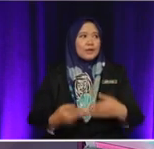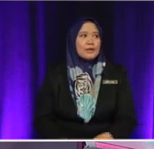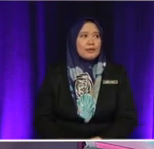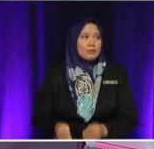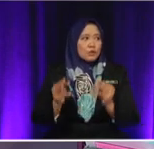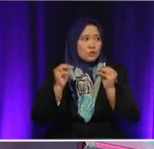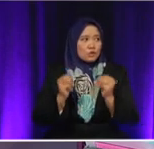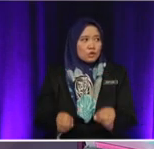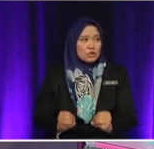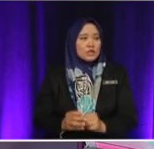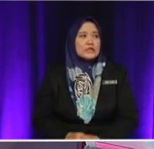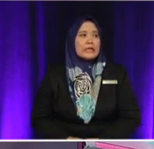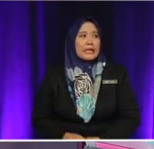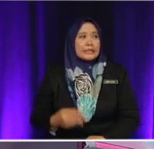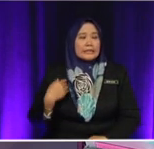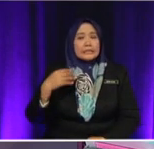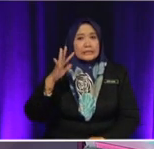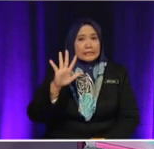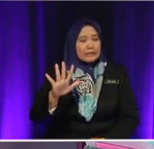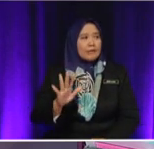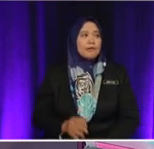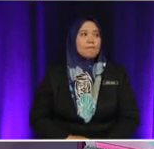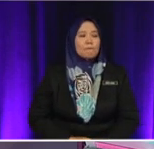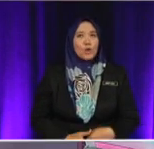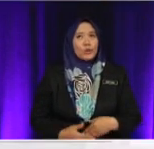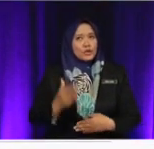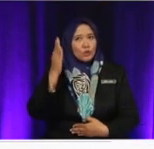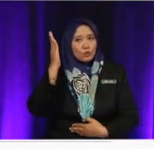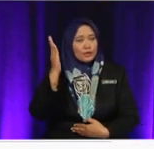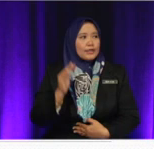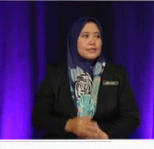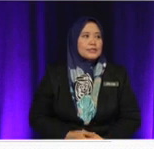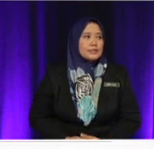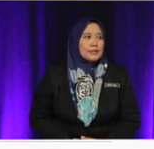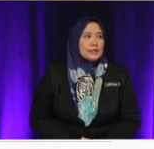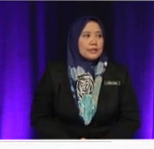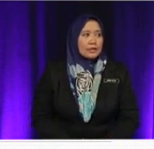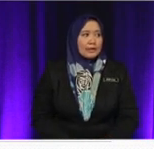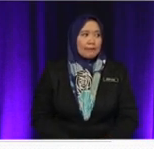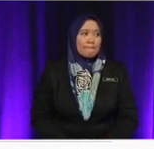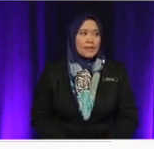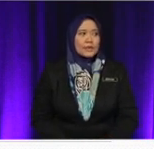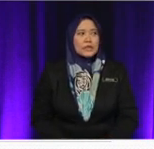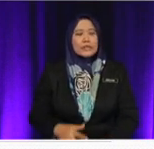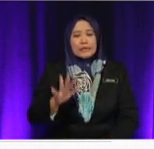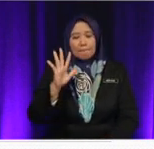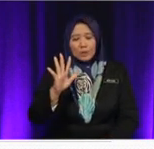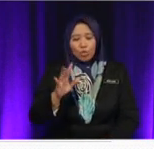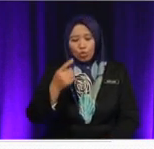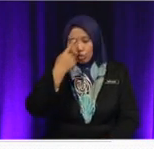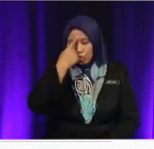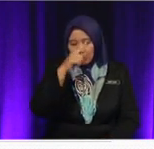Ketiga, kemahiran kepimpinan atau kepemimpinan. Keempat, kumpulan dinamika. Dan yang kelima,